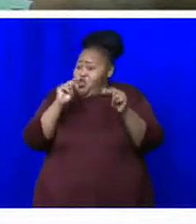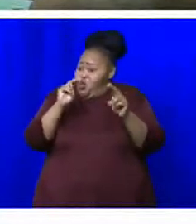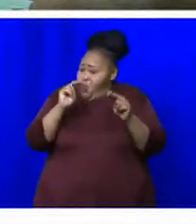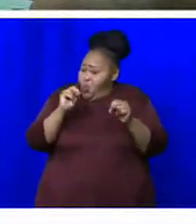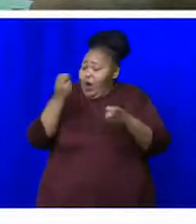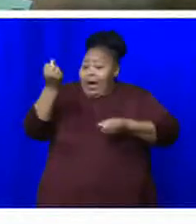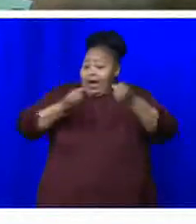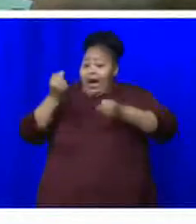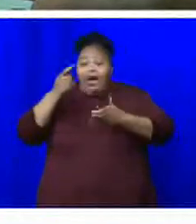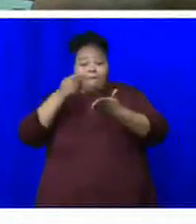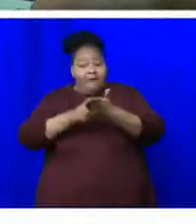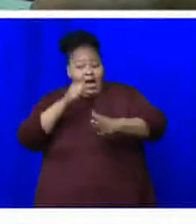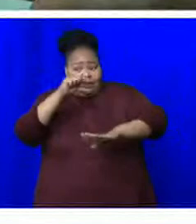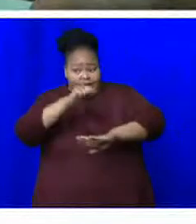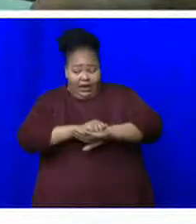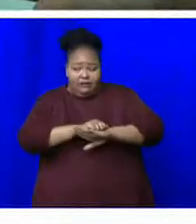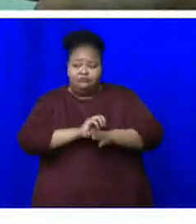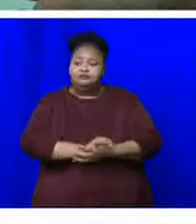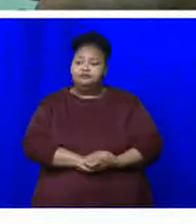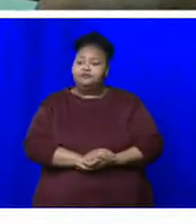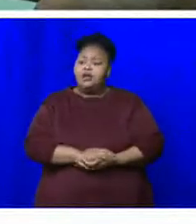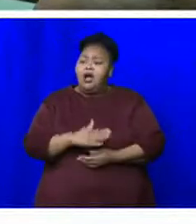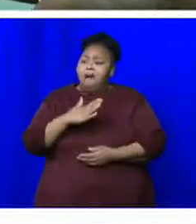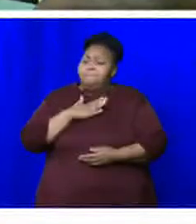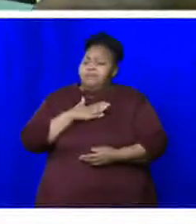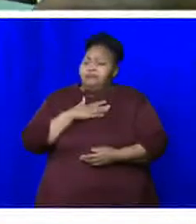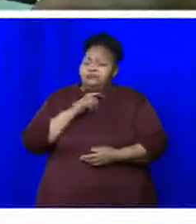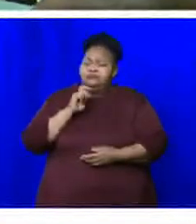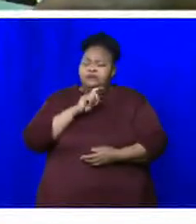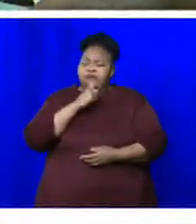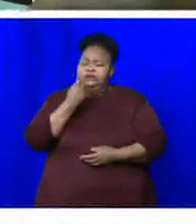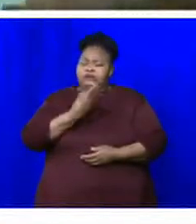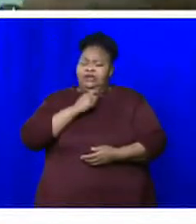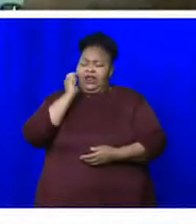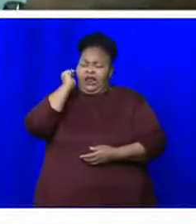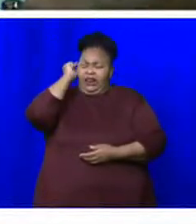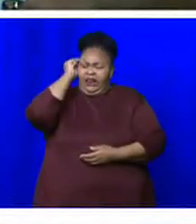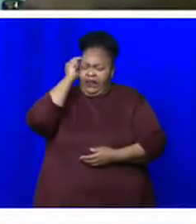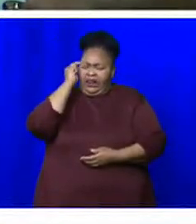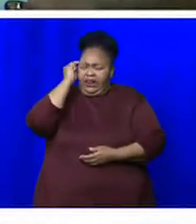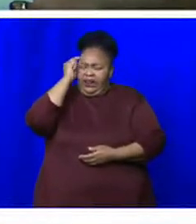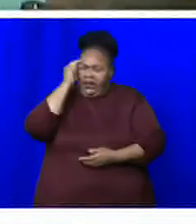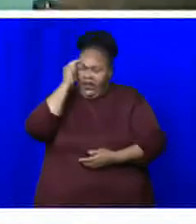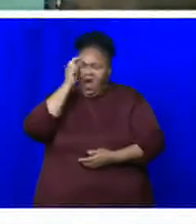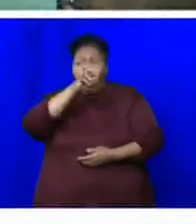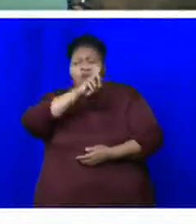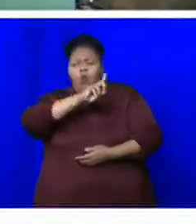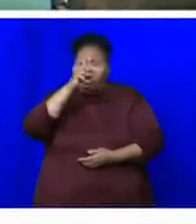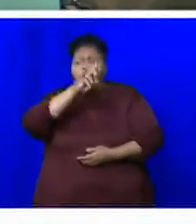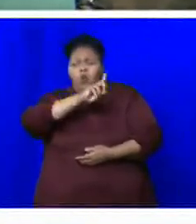kurenda lemoto. Umbuto ke bese kuthi asithengi leni-ke then letisha